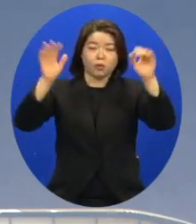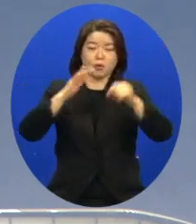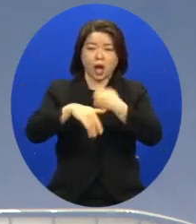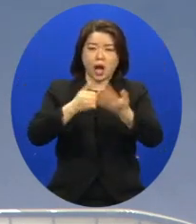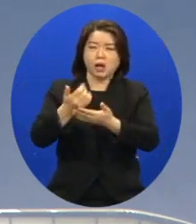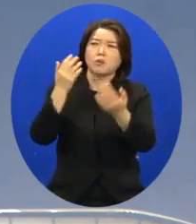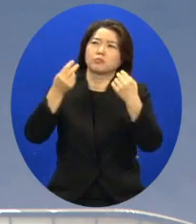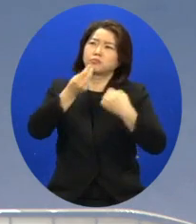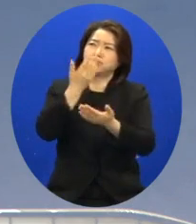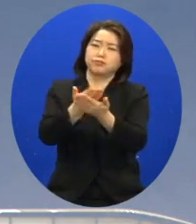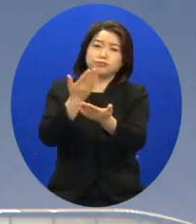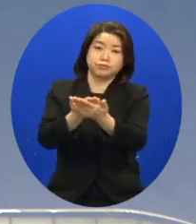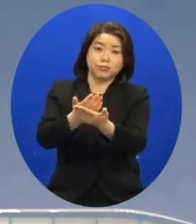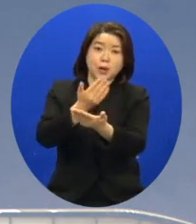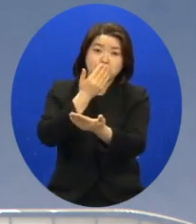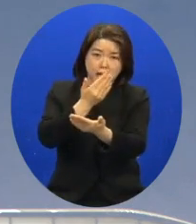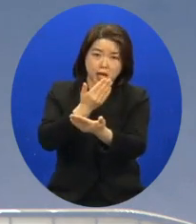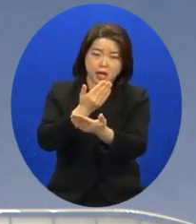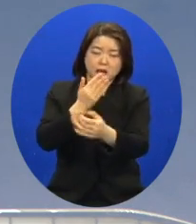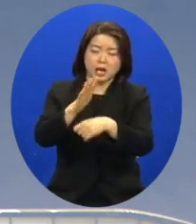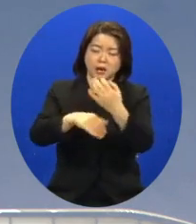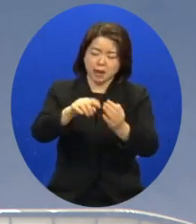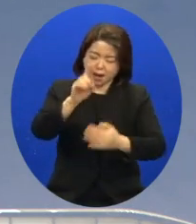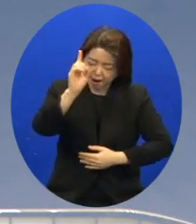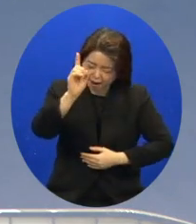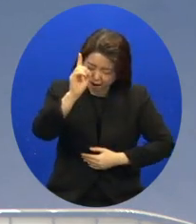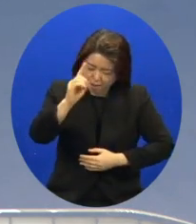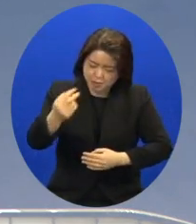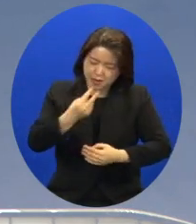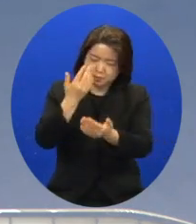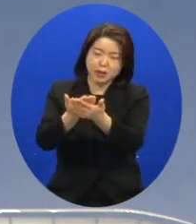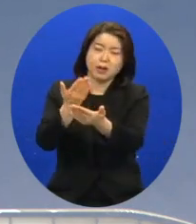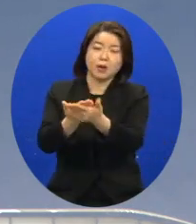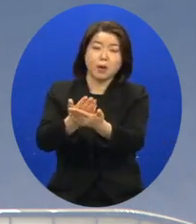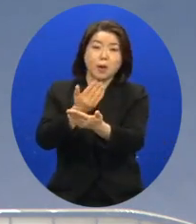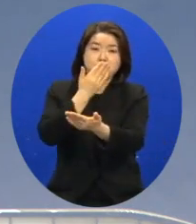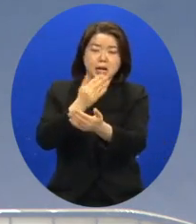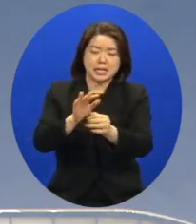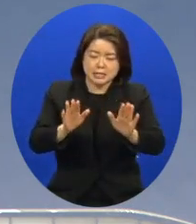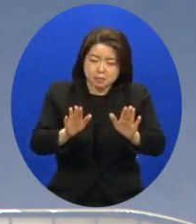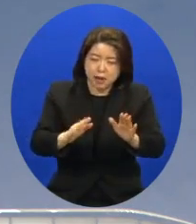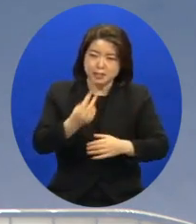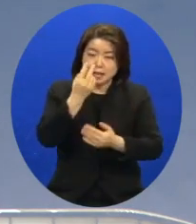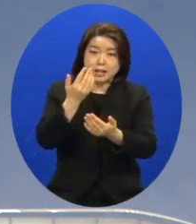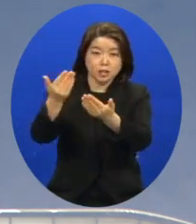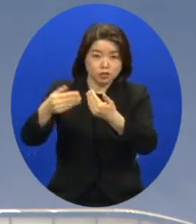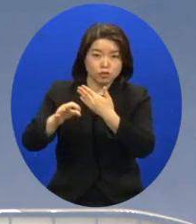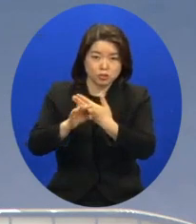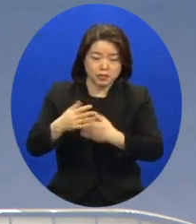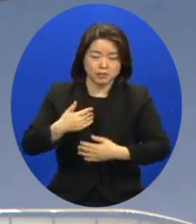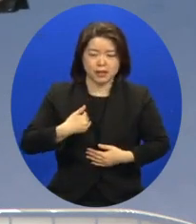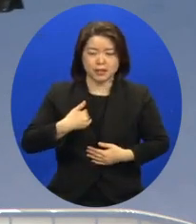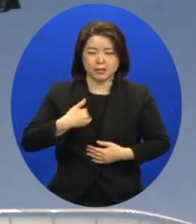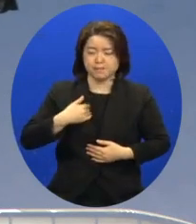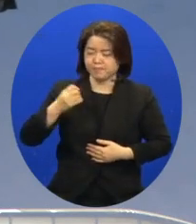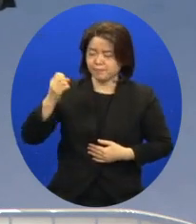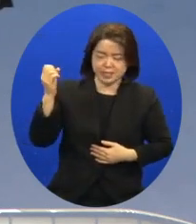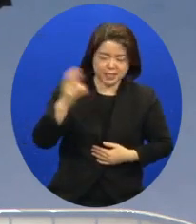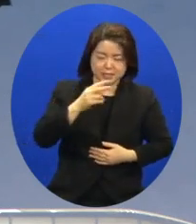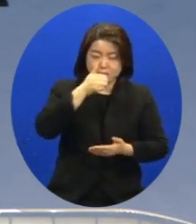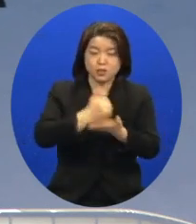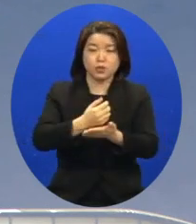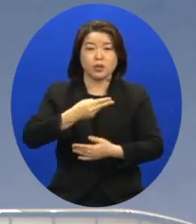하나님 살려주세요. 하나님 한 번만 살려주세요. 이번만 살려주시면 하나님 제가 다시는 죄 짓지